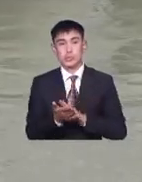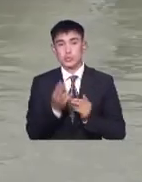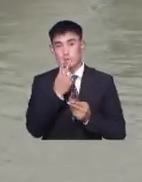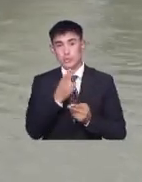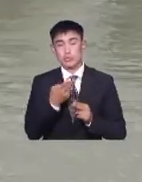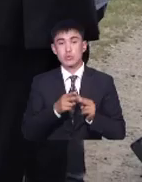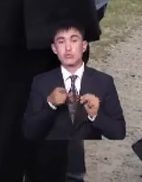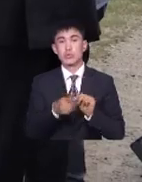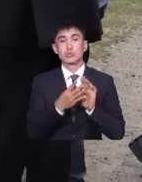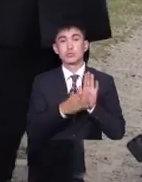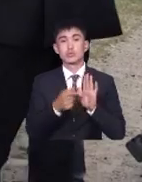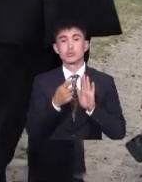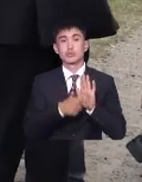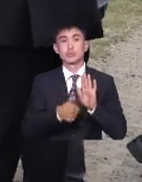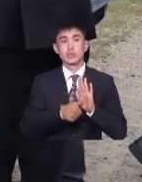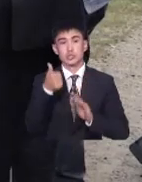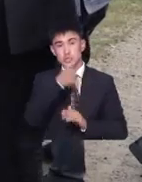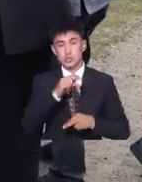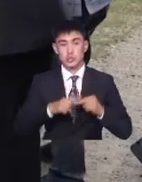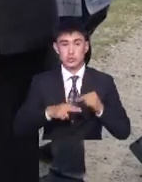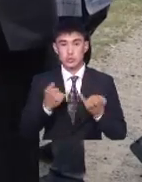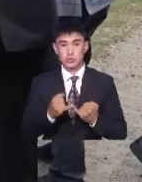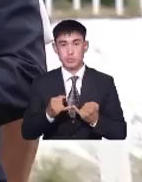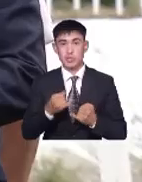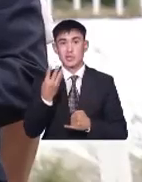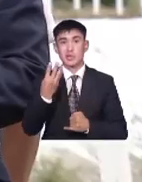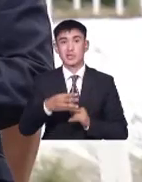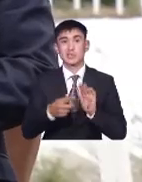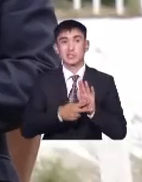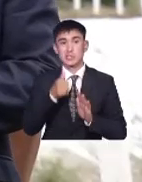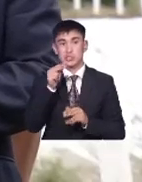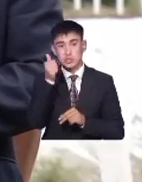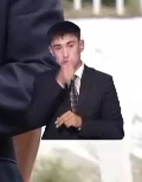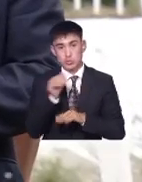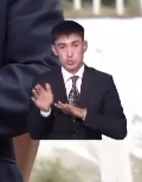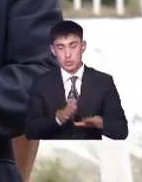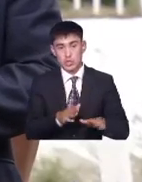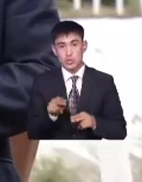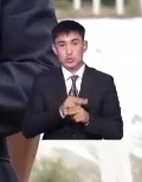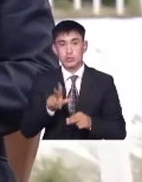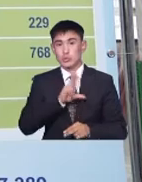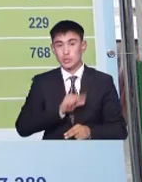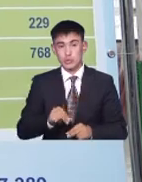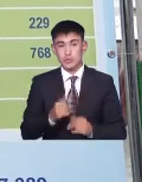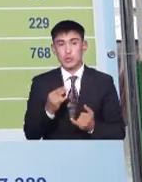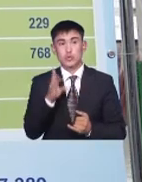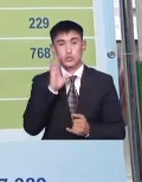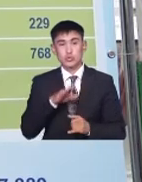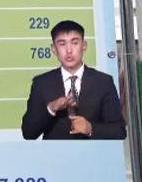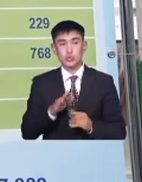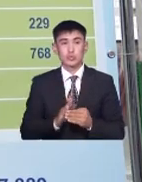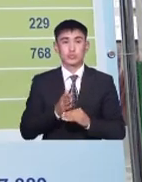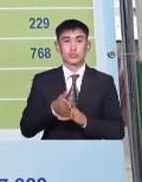нысан 1976 жылы салынған. Содан бері 48 жылда бірде-бір жөндеу жұмыстары жасалмаған. Алайда су торабы